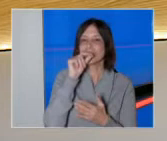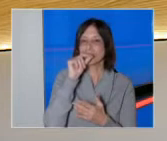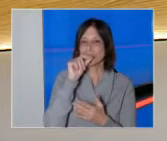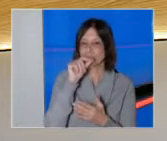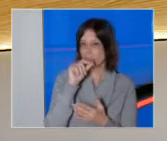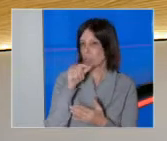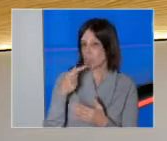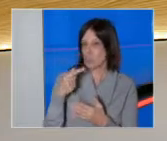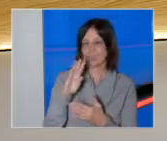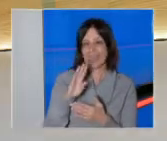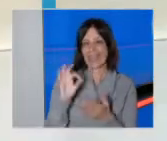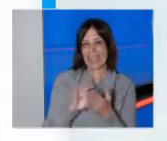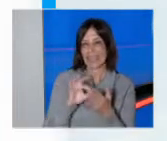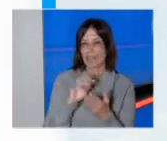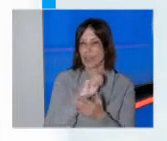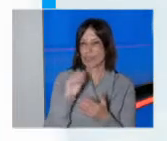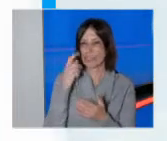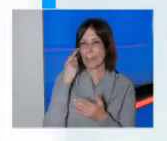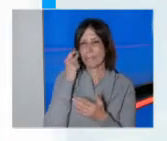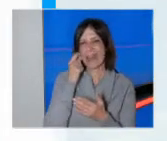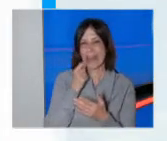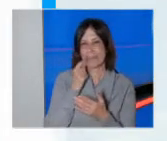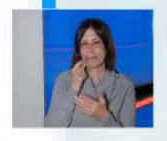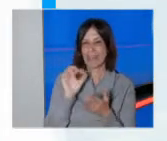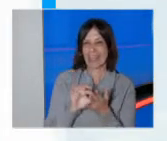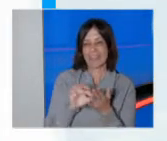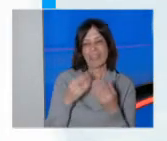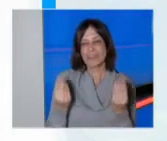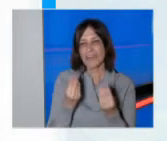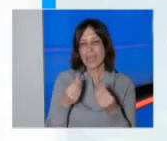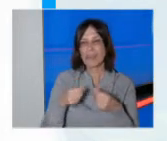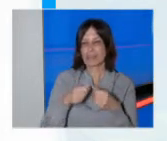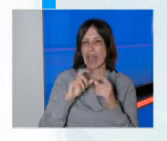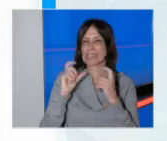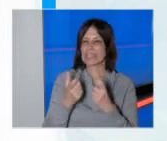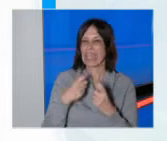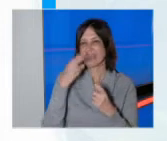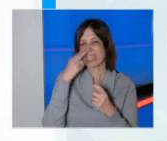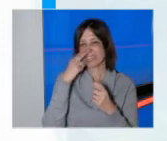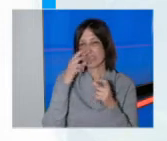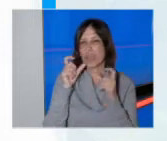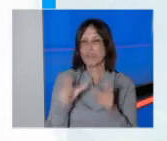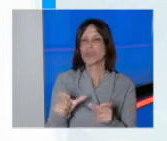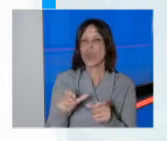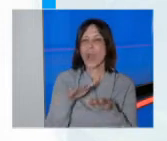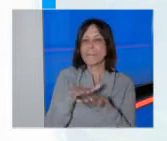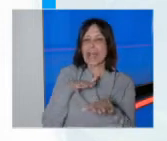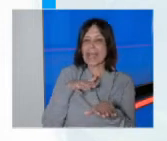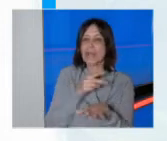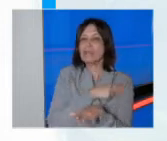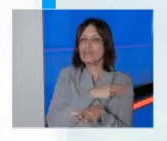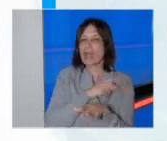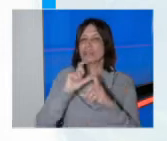כתב לענייני פלילים של הארץ, מצאת כמה עניינים לקראת הסגר החל מהערב. בניסיון למנוע פקקים, המשטרה תעצור